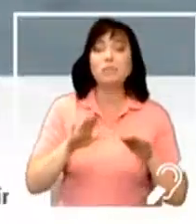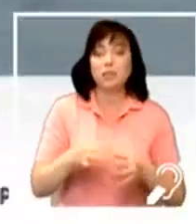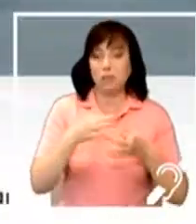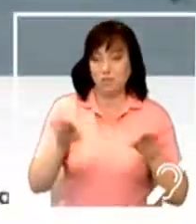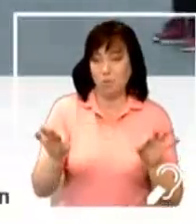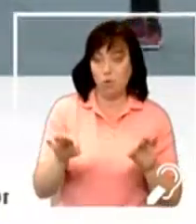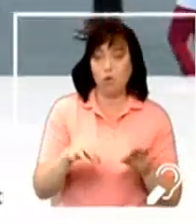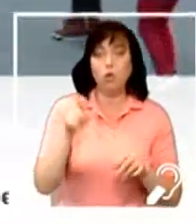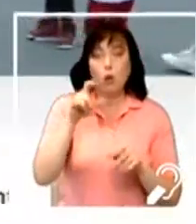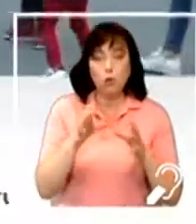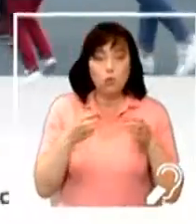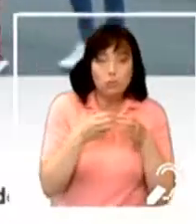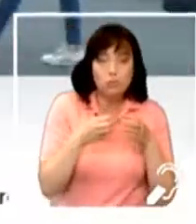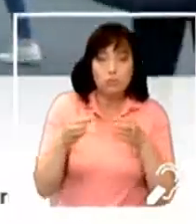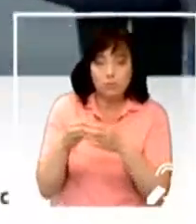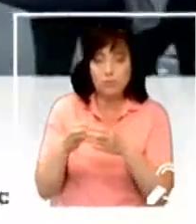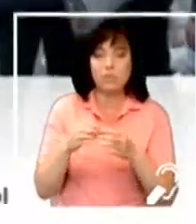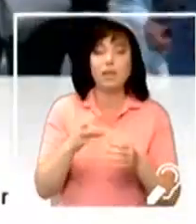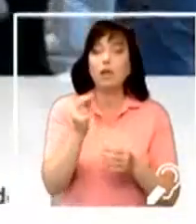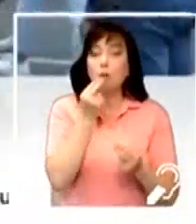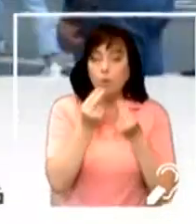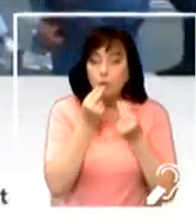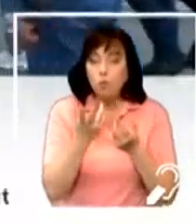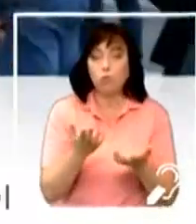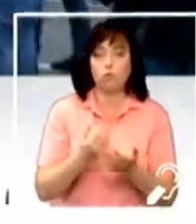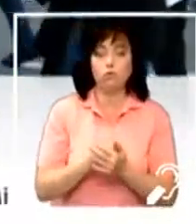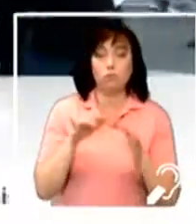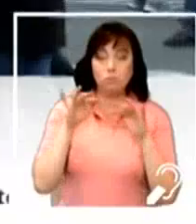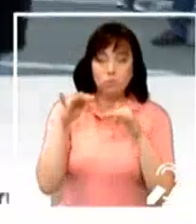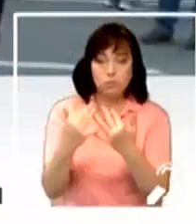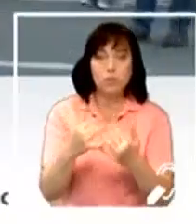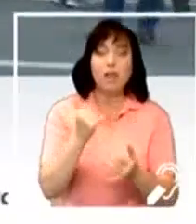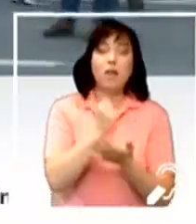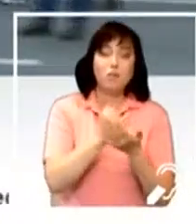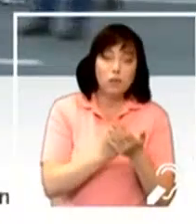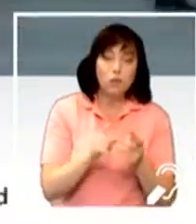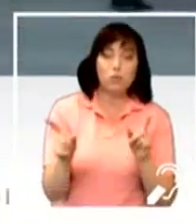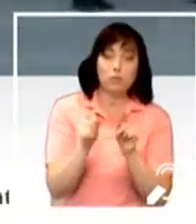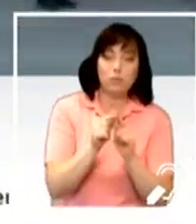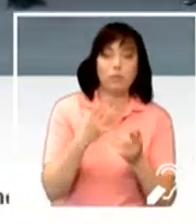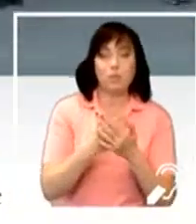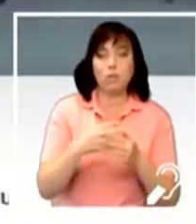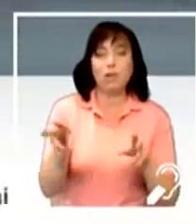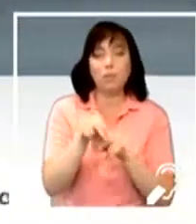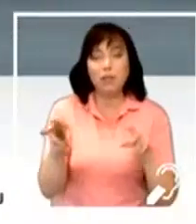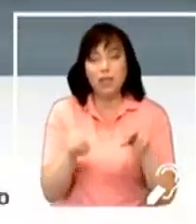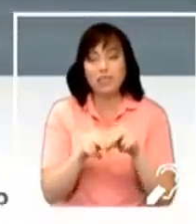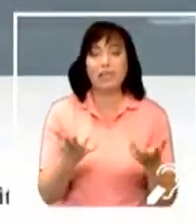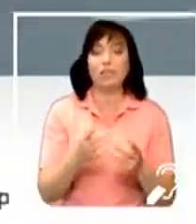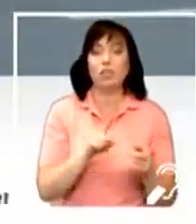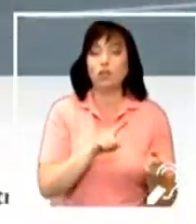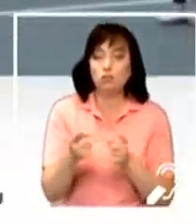libere. Oamenii se înghesuie și la tarabele cu mâncare. La un vin bun merge ceva tradițional, cum ar fi plăcintele și